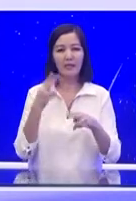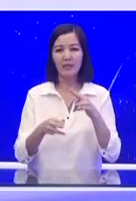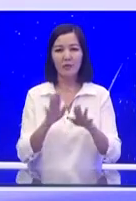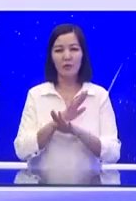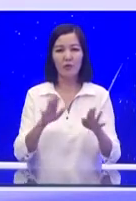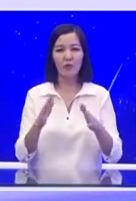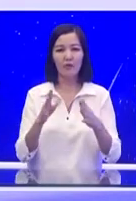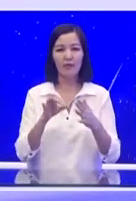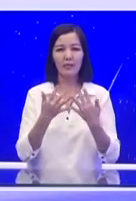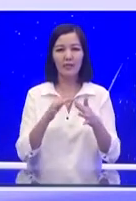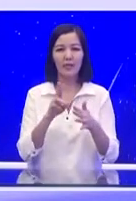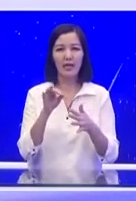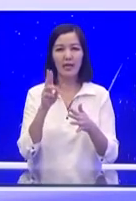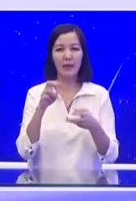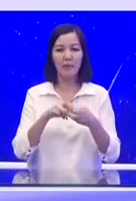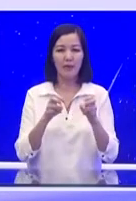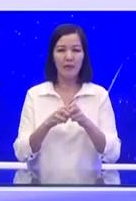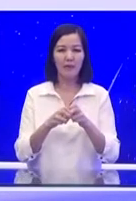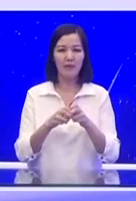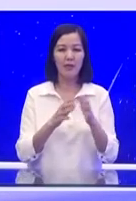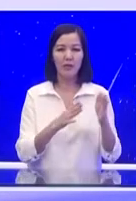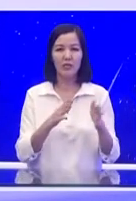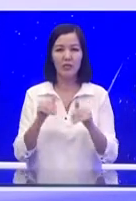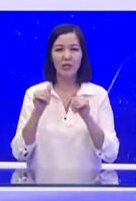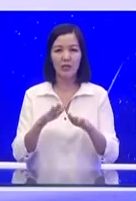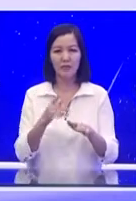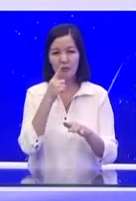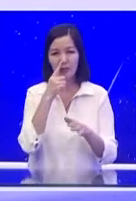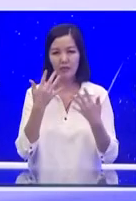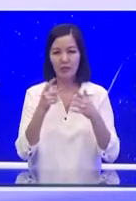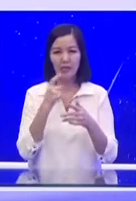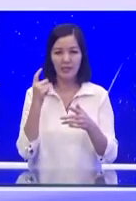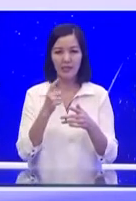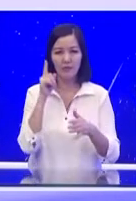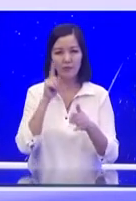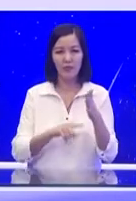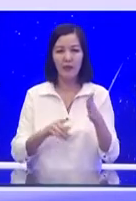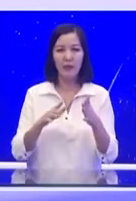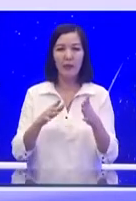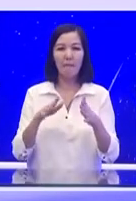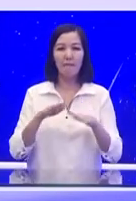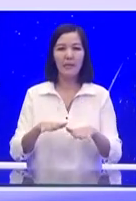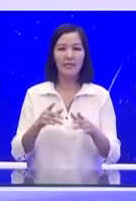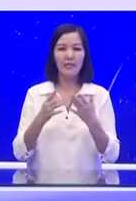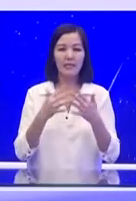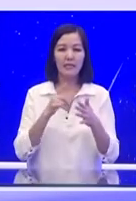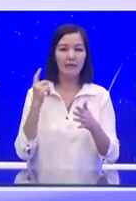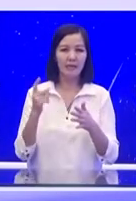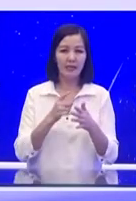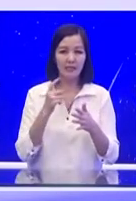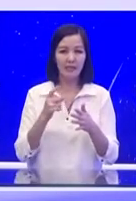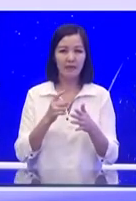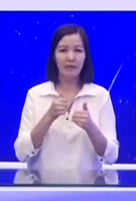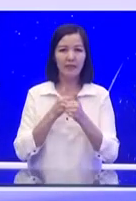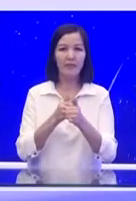селе Карадала эта проблема частично решилась бы для близлежащих хозяйств, уверяют местные аграрии. Как заверил заместитель акима